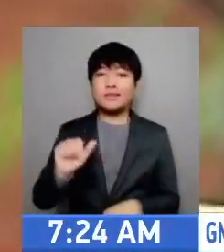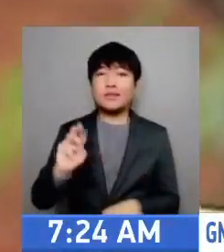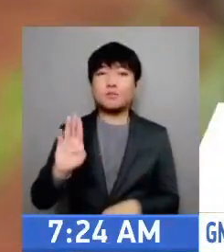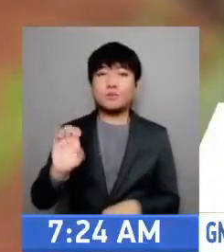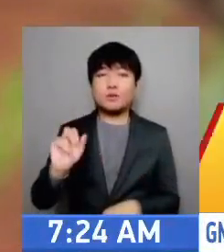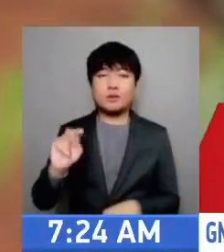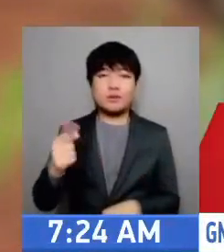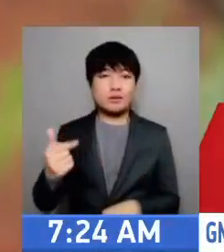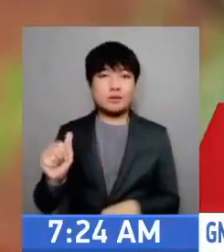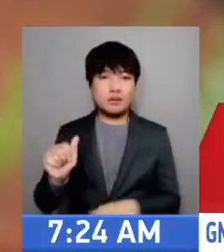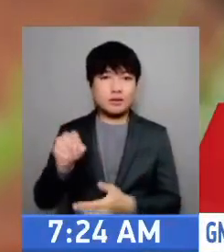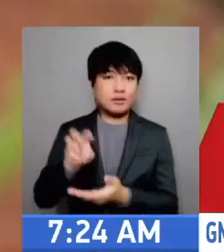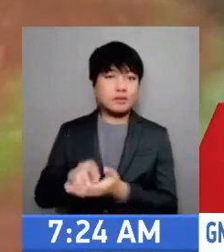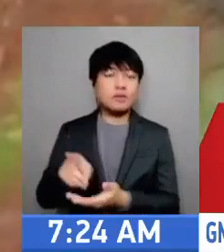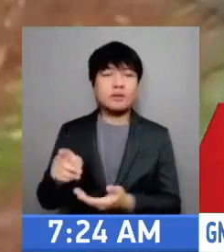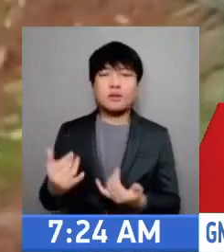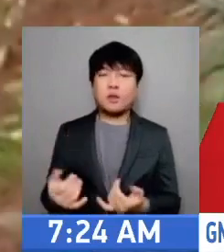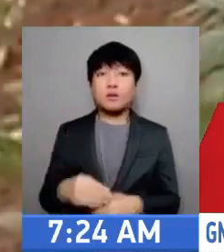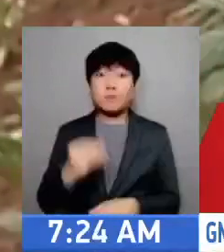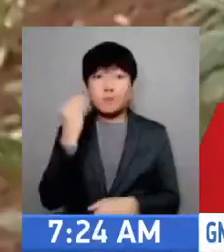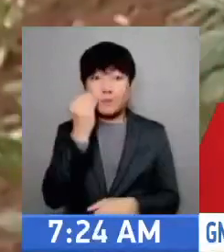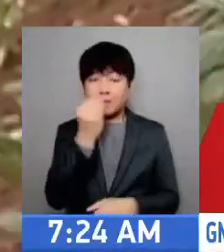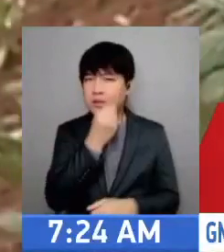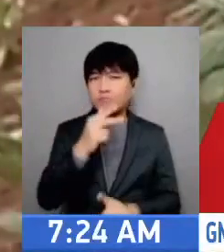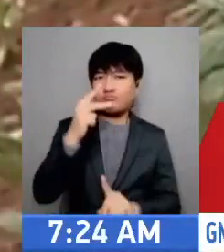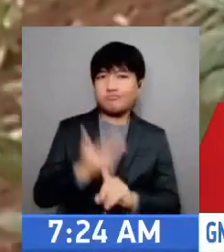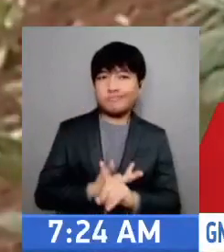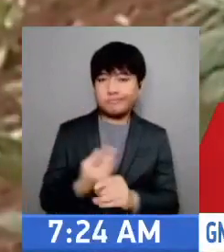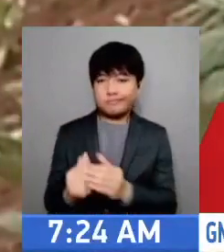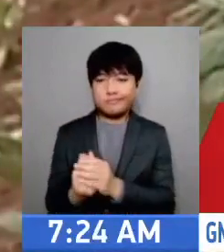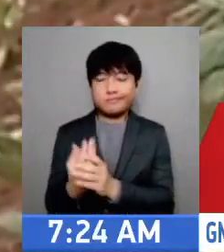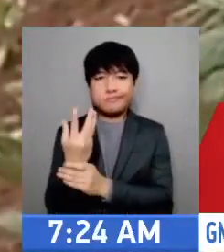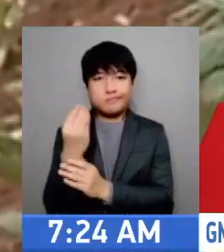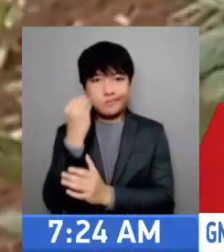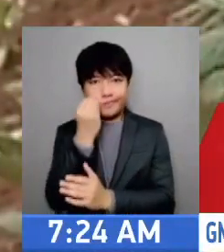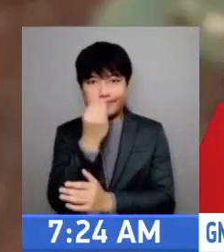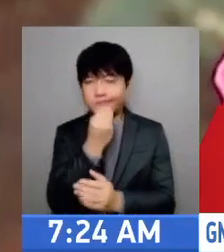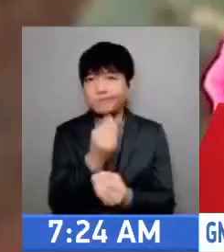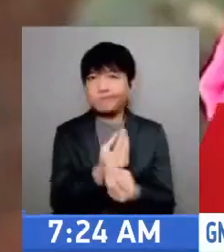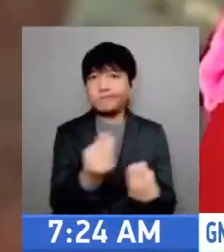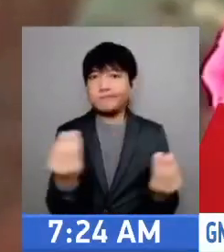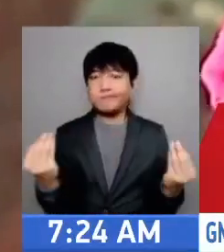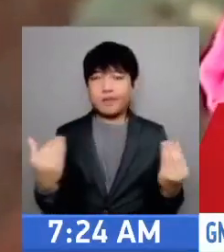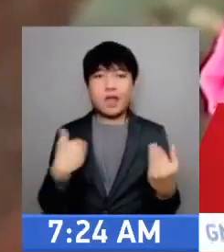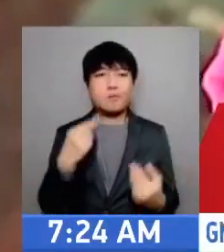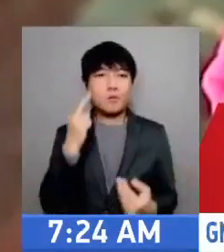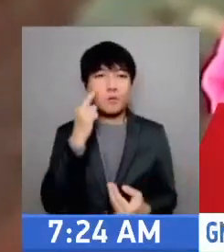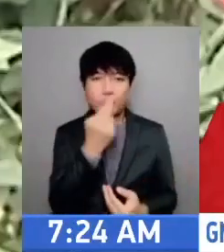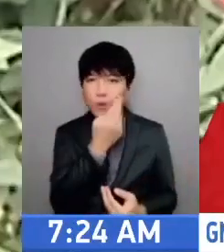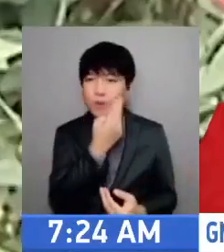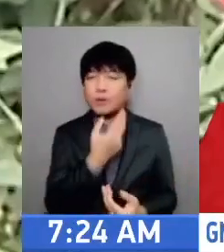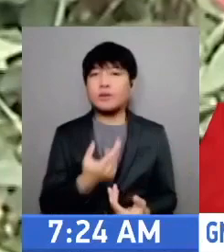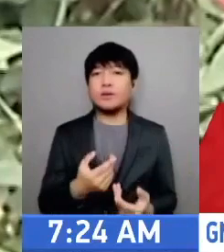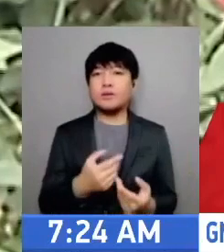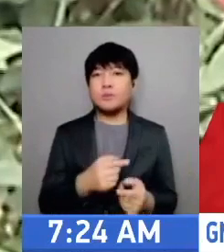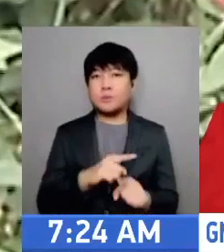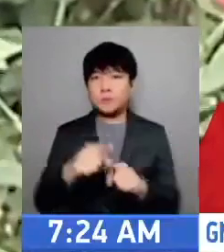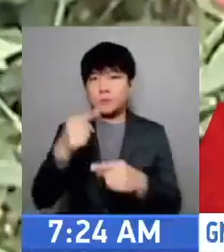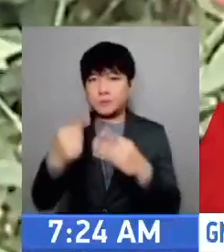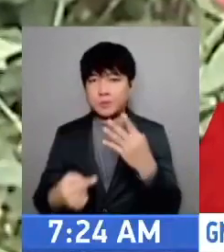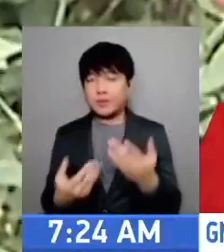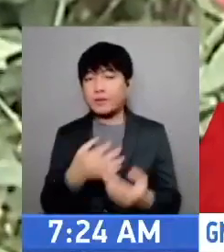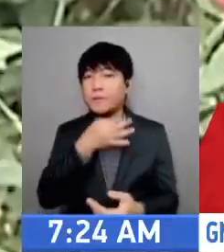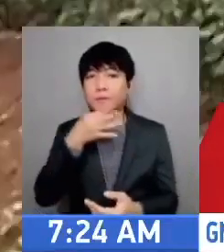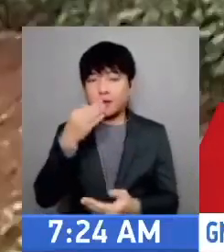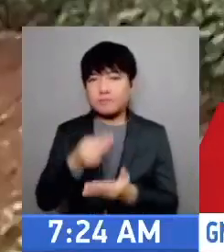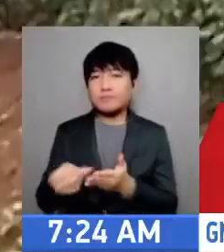ang inaabot bago mamulaklak ang mga rosas. Meron sila mga crimson rose at holland rose na mabibili mismo sa farm. Ang presyo